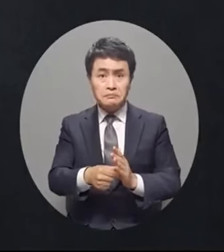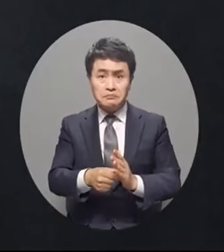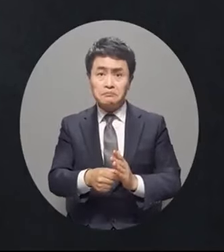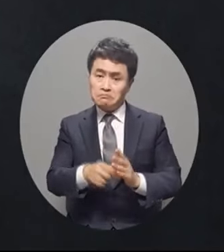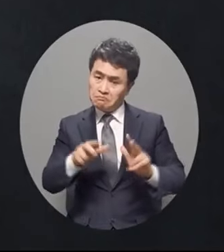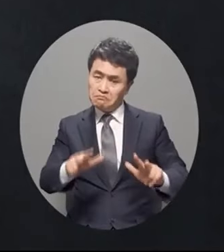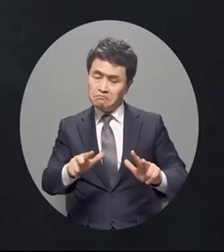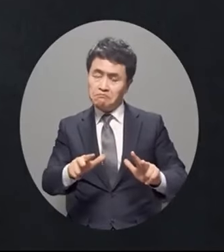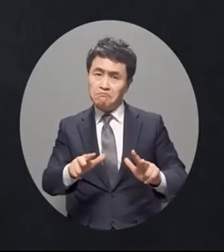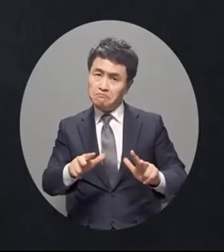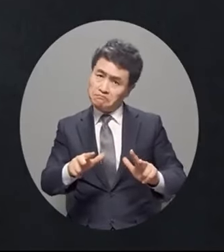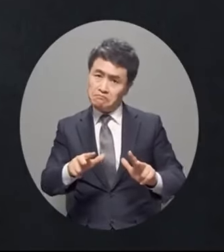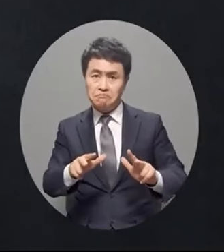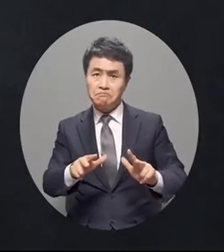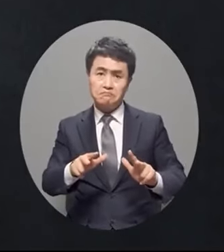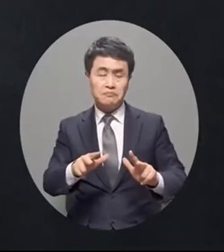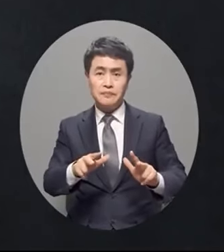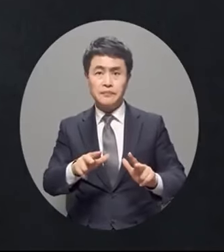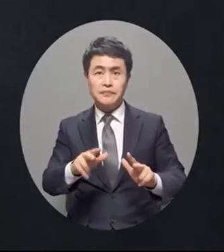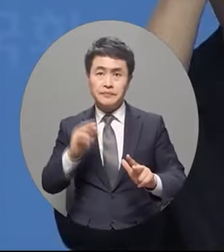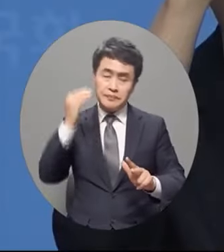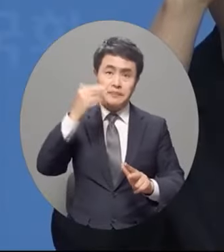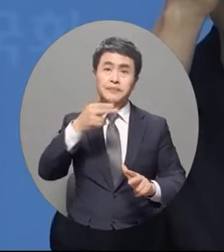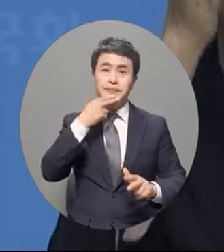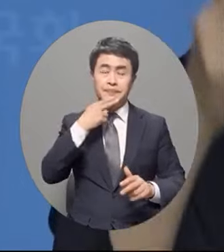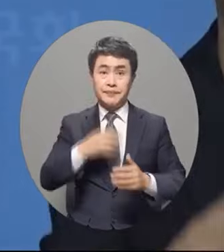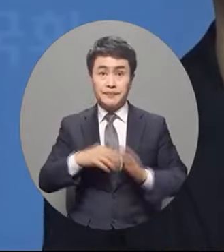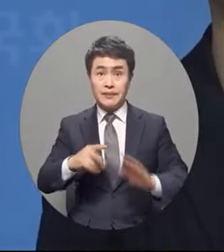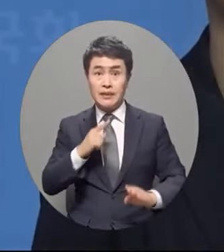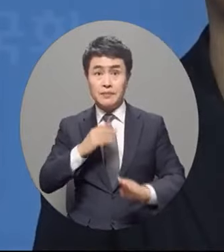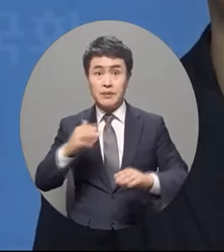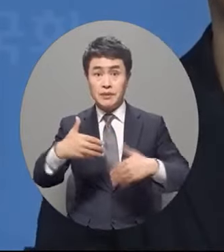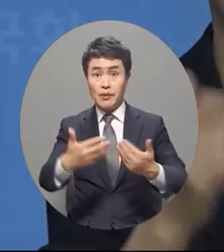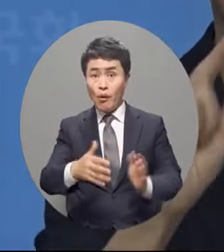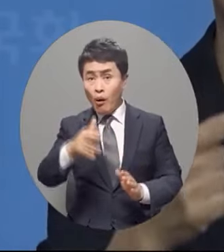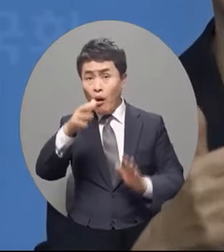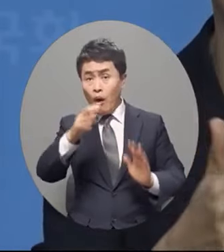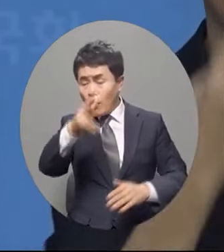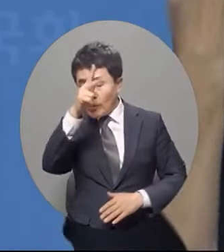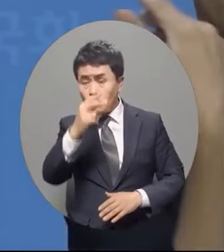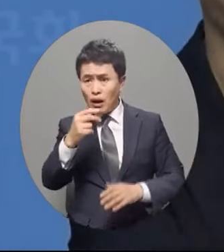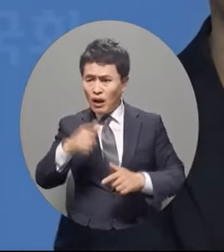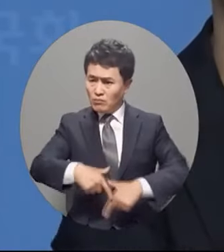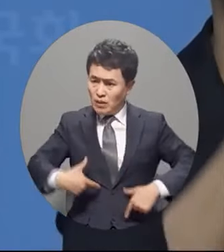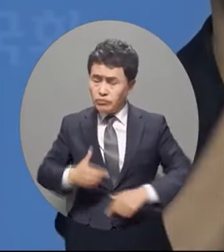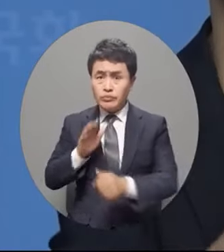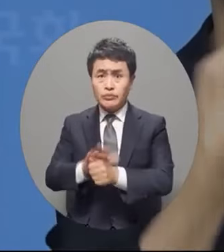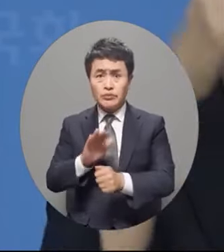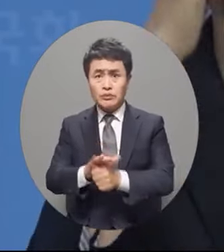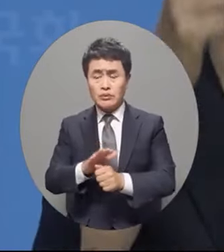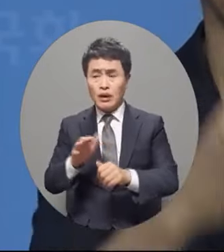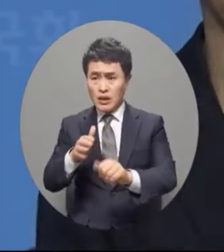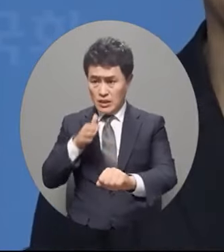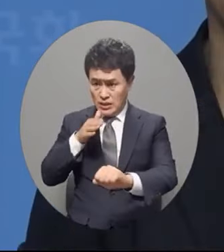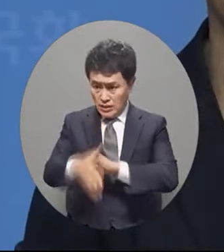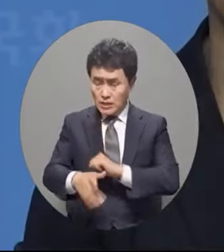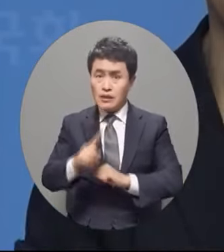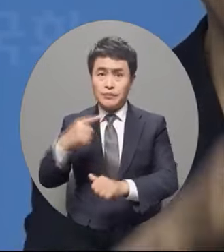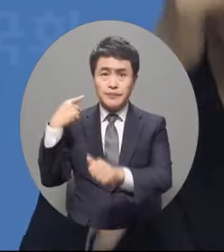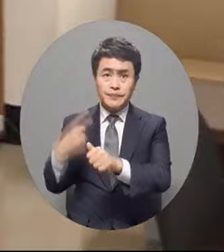현저히 침해됐다고 보기 어렵다고 했습니다 민주당은 경찰의 노골적 죽이라면 내로남불의 극치라고